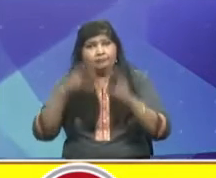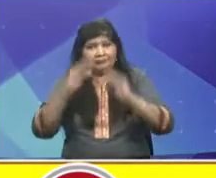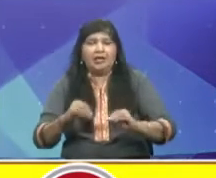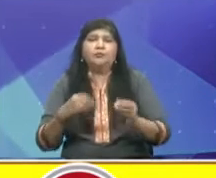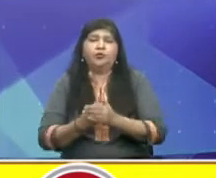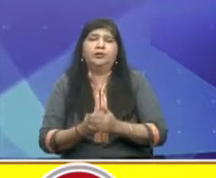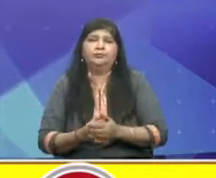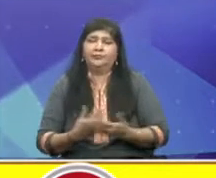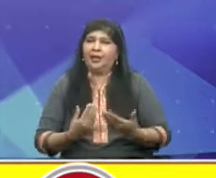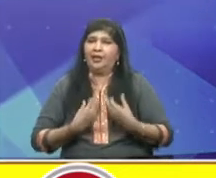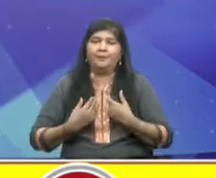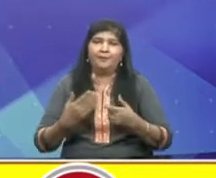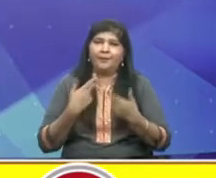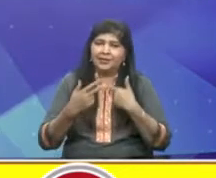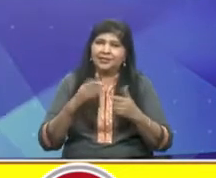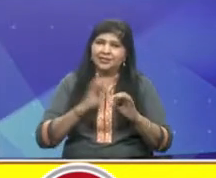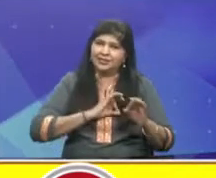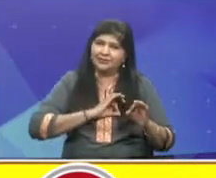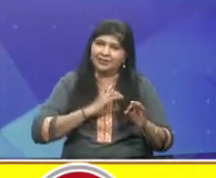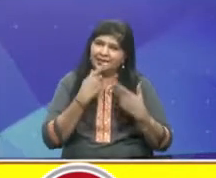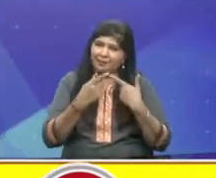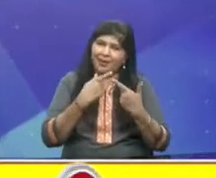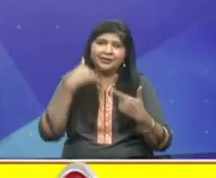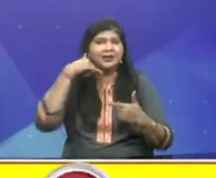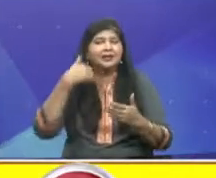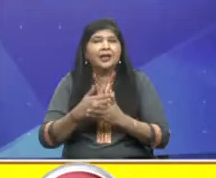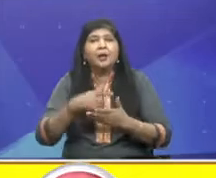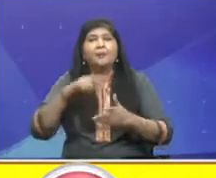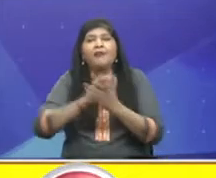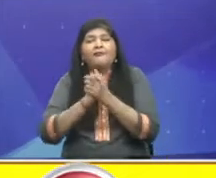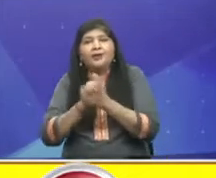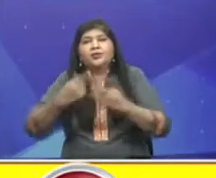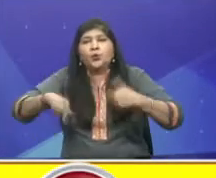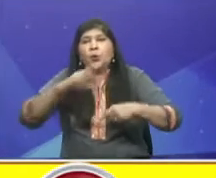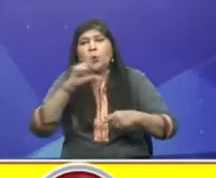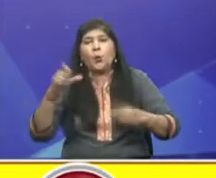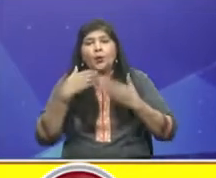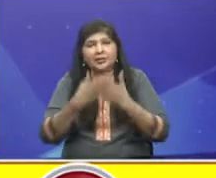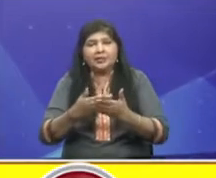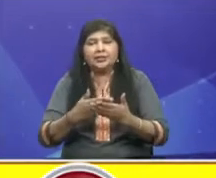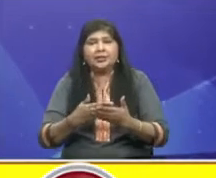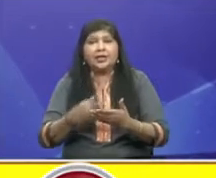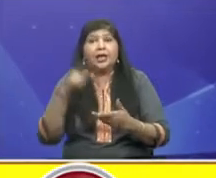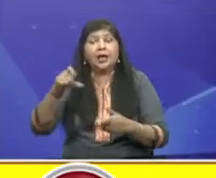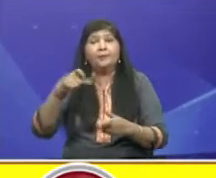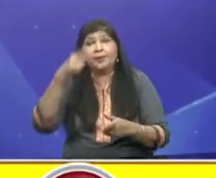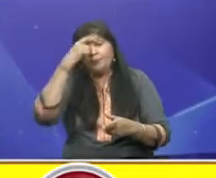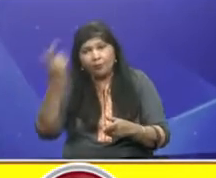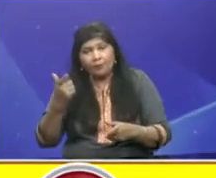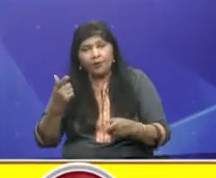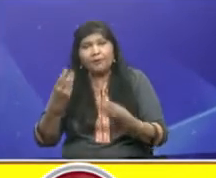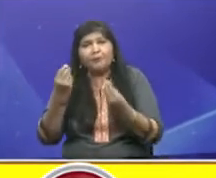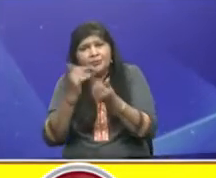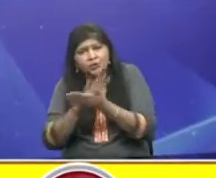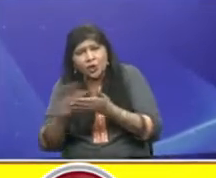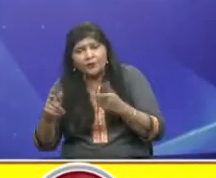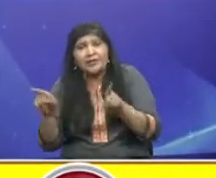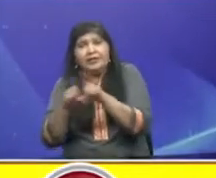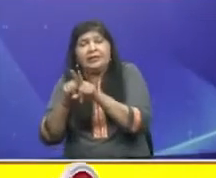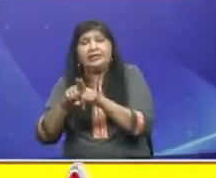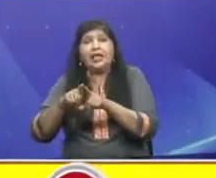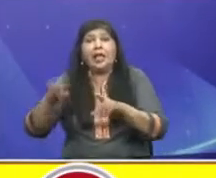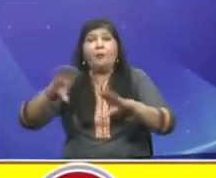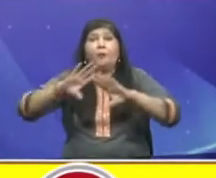आपसे बात करके, और आपके साथियों को भी मेरी तरफ से बधाई दीजिए कि कॉलेज लाइफ में खुद की जो समस्या थी उस समस्या